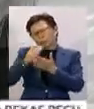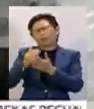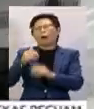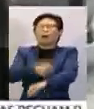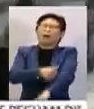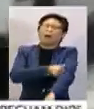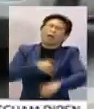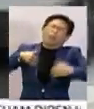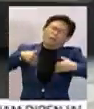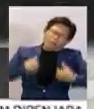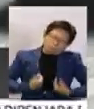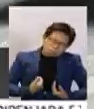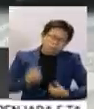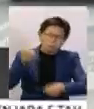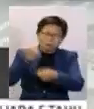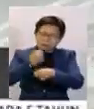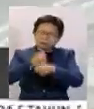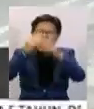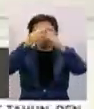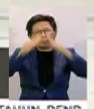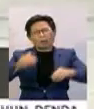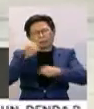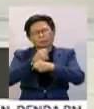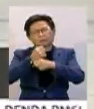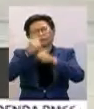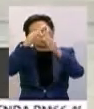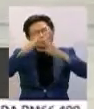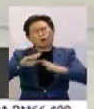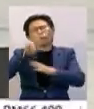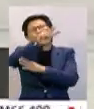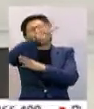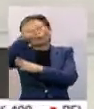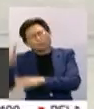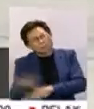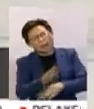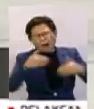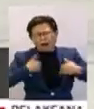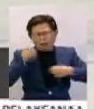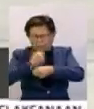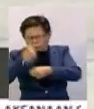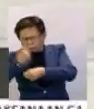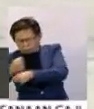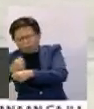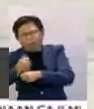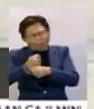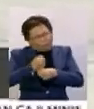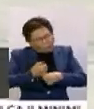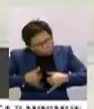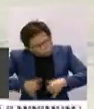Ada pendapat akak, kerja di rumah ni memang 24 jam memang ada kerja. Tak ada yang tak ada kerja.